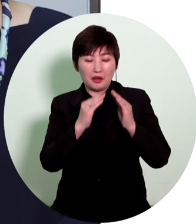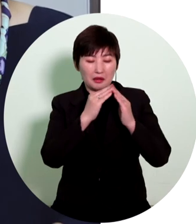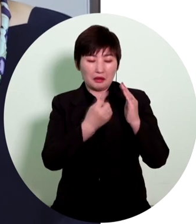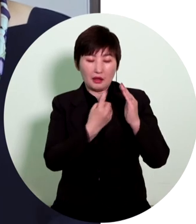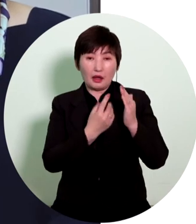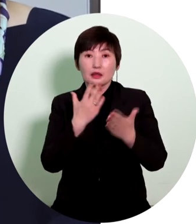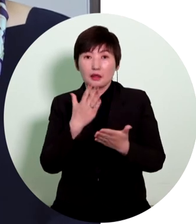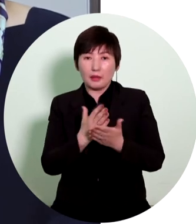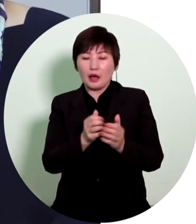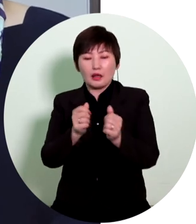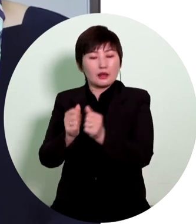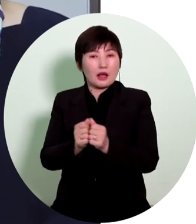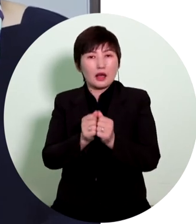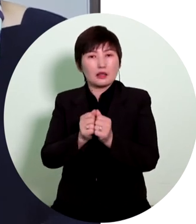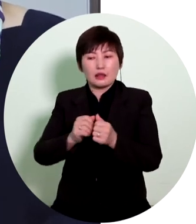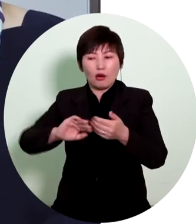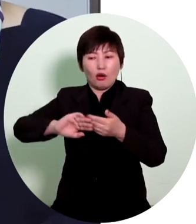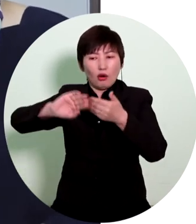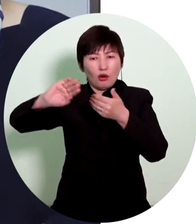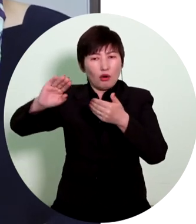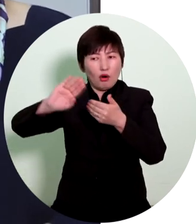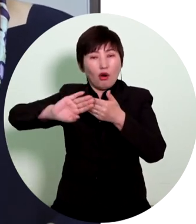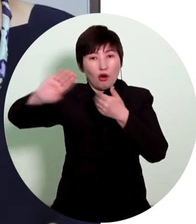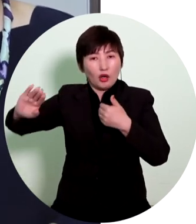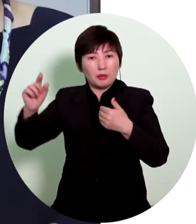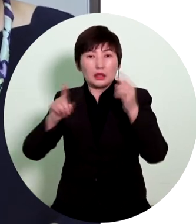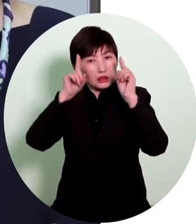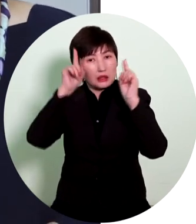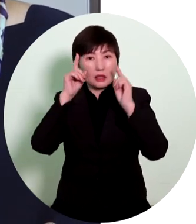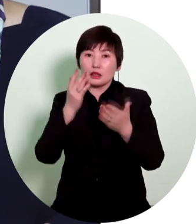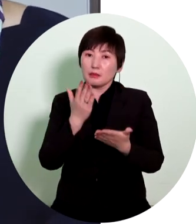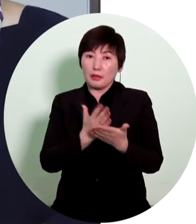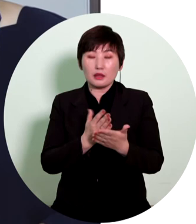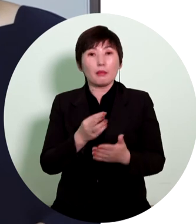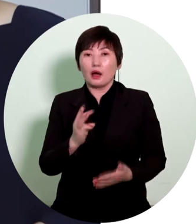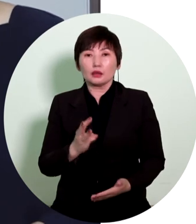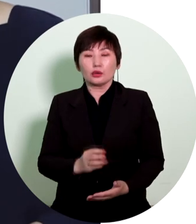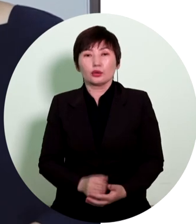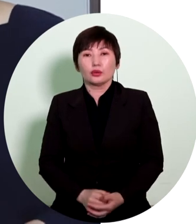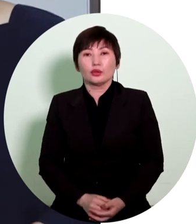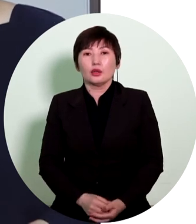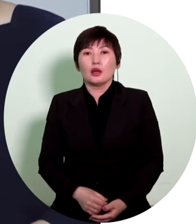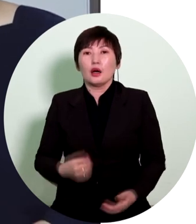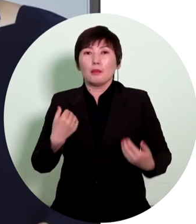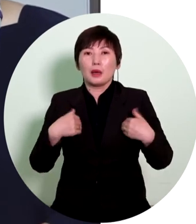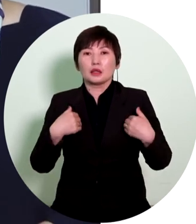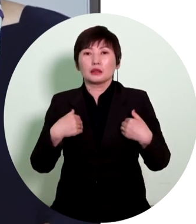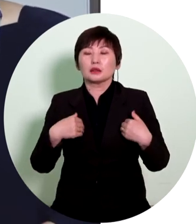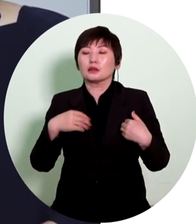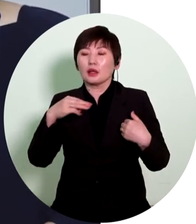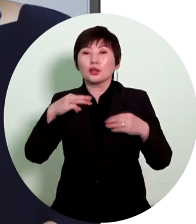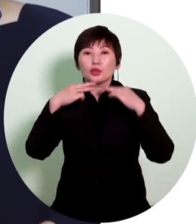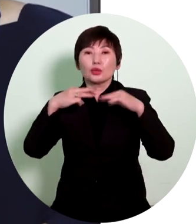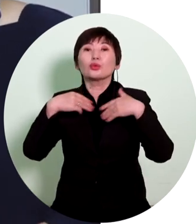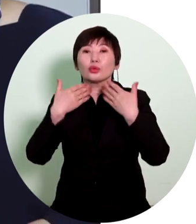одоо найз нөхдөөсөө хол хөндөй байснаар их стресст бухимдж байгаа тохиолдлууд мэрсэр цөөнгө тохиолдж байгаа. Тэгэхээр багш та нартай энэ